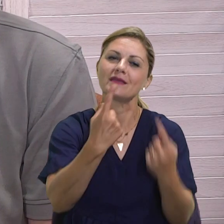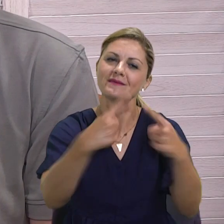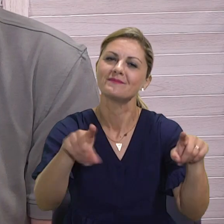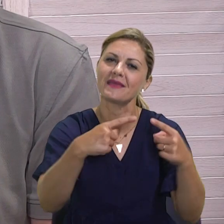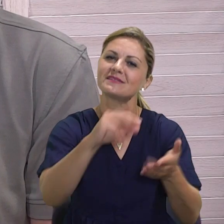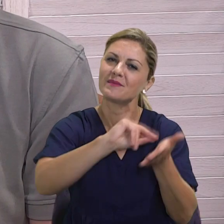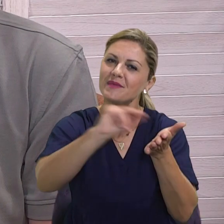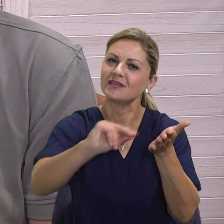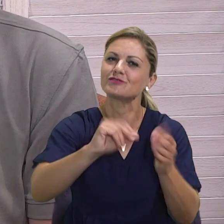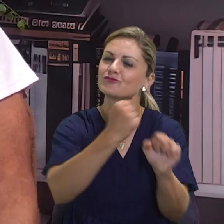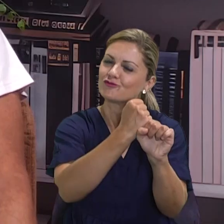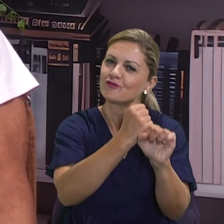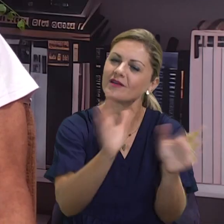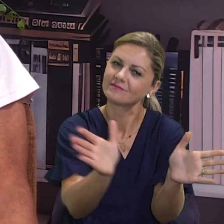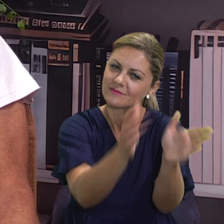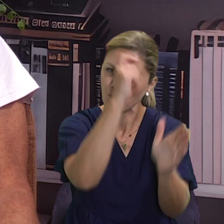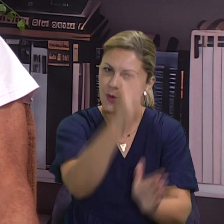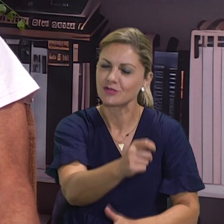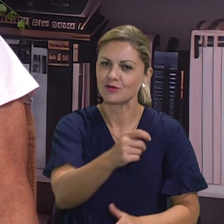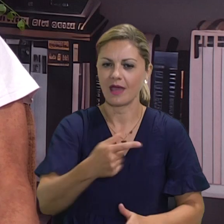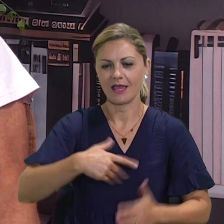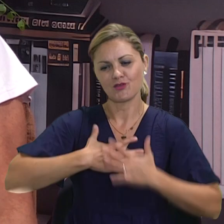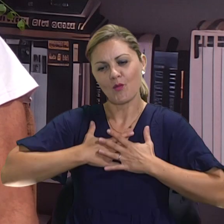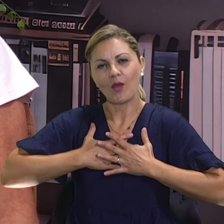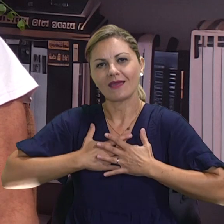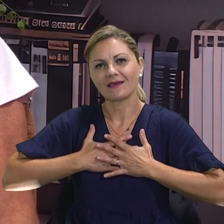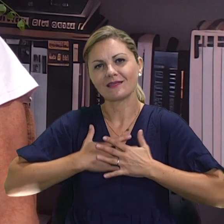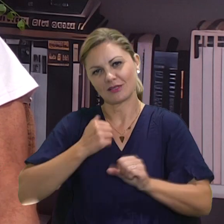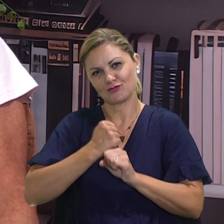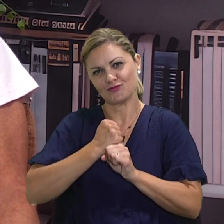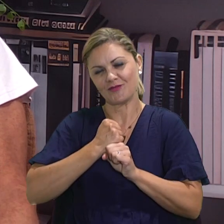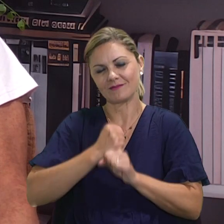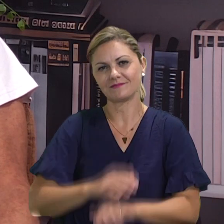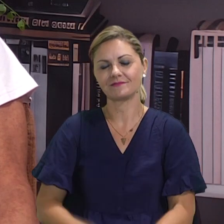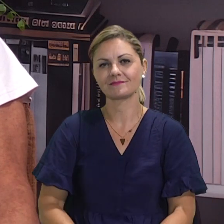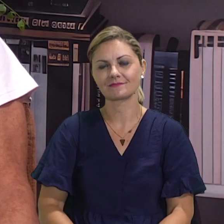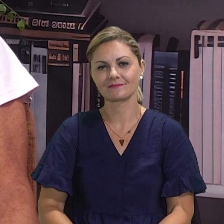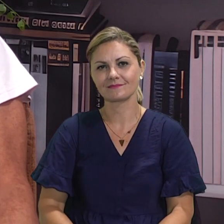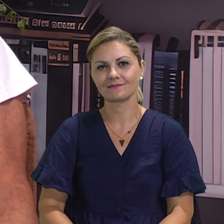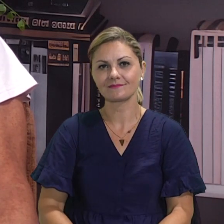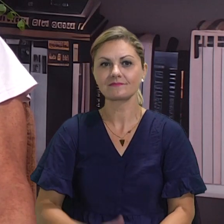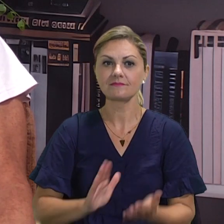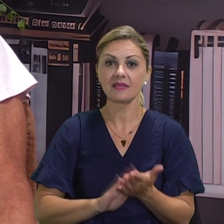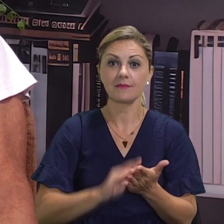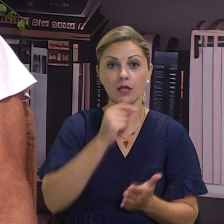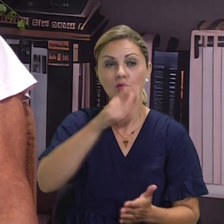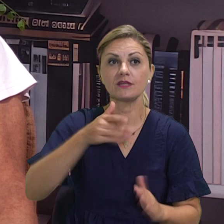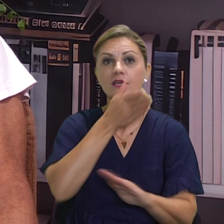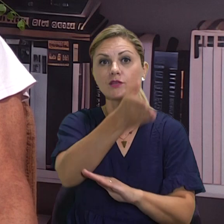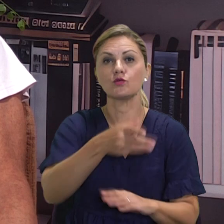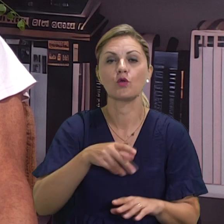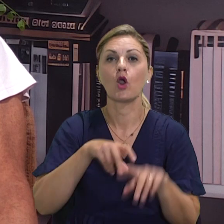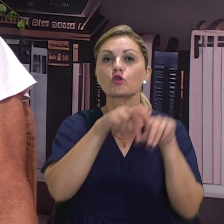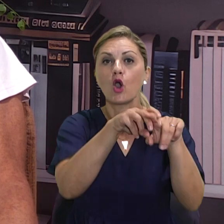pišu one Biblije i kupe, tako te stvari. Ali ja to volim. Ja to volim. Kao što volim da, na primjer, ljudi idu tamo i